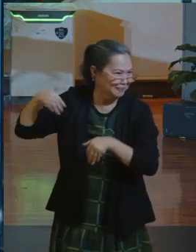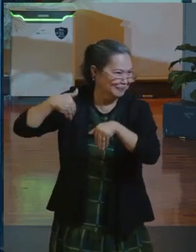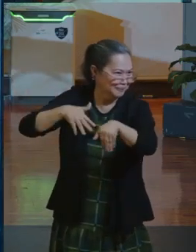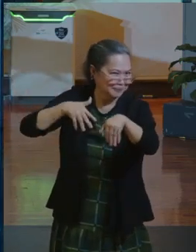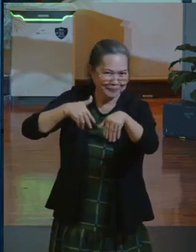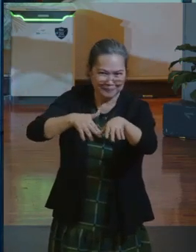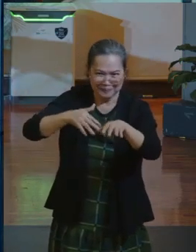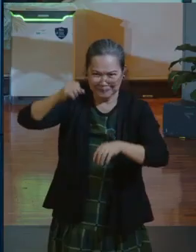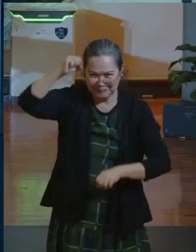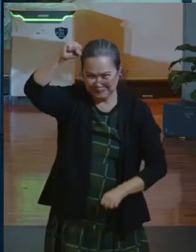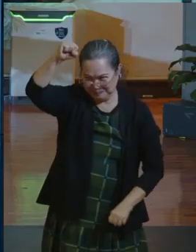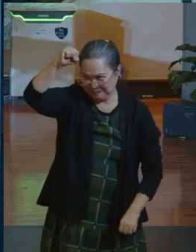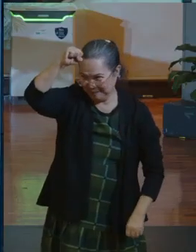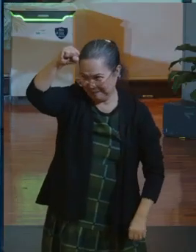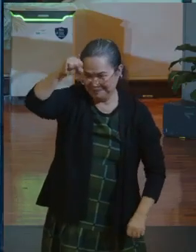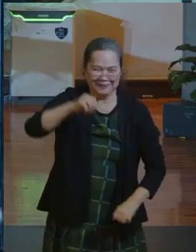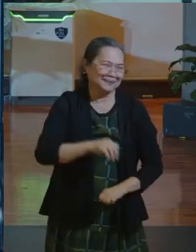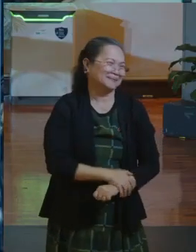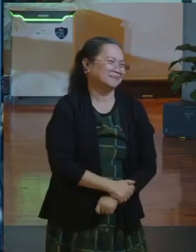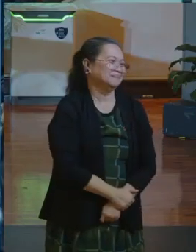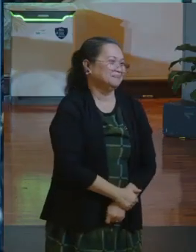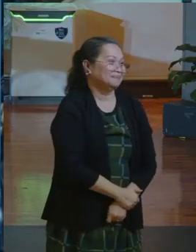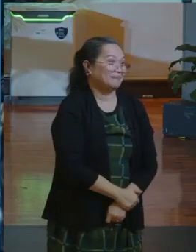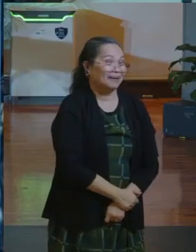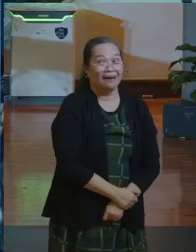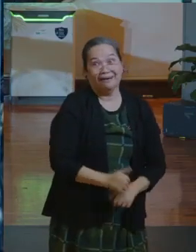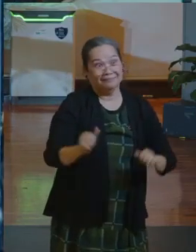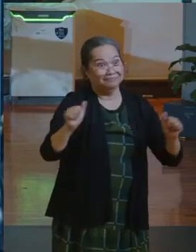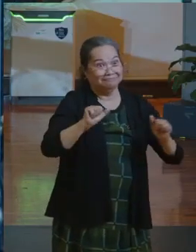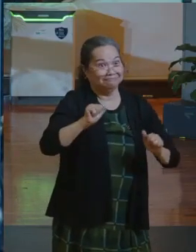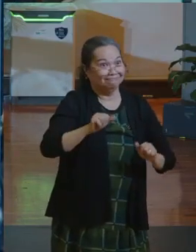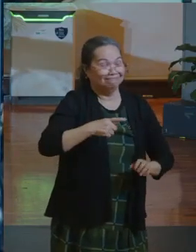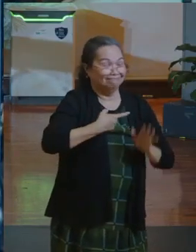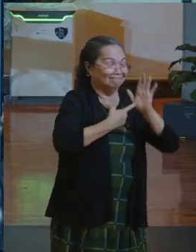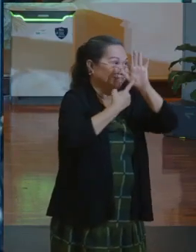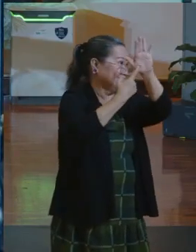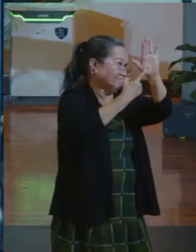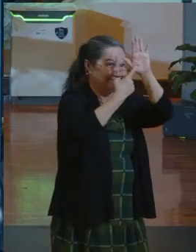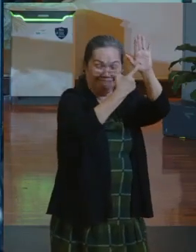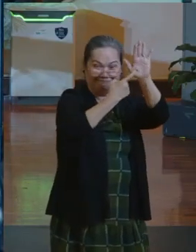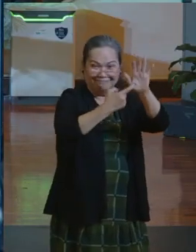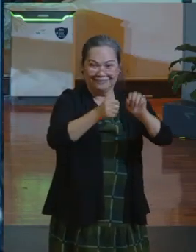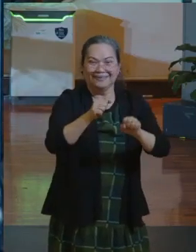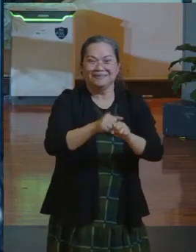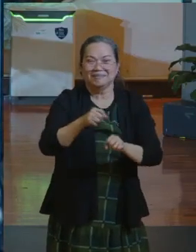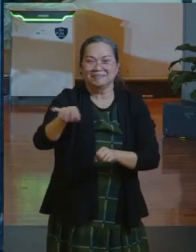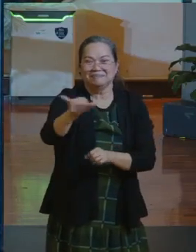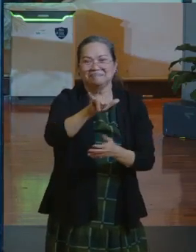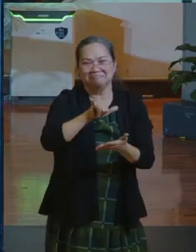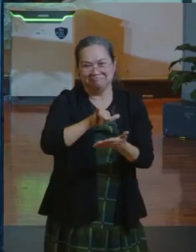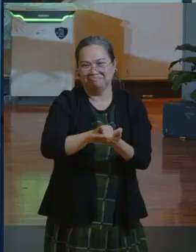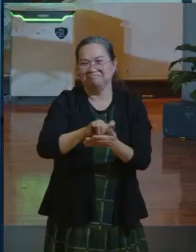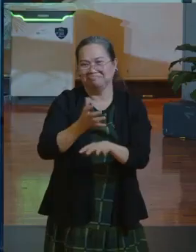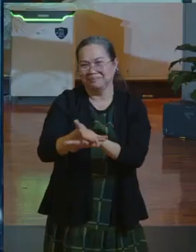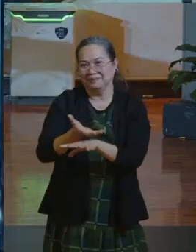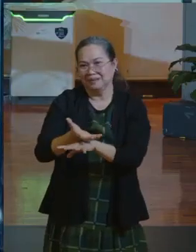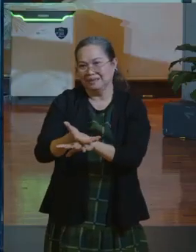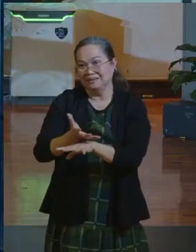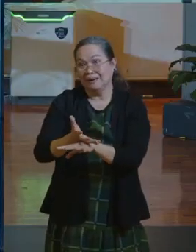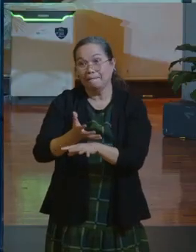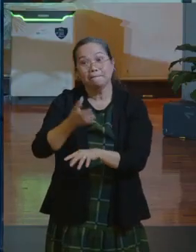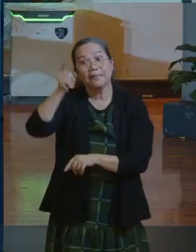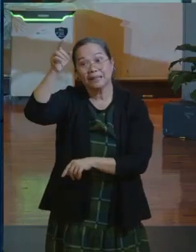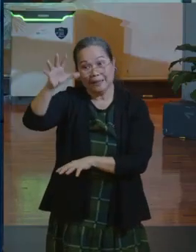para po ako kay Simon the Zealot. Aktivista, revolusyonaryo. So may kakoordinadyo ng mga saong kimili ng